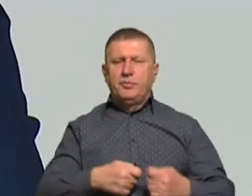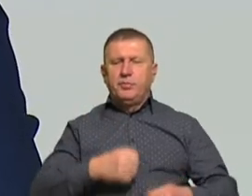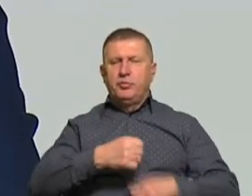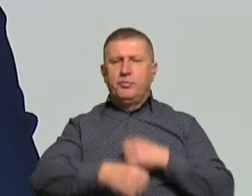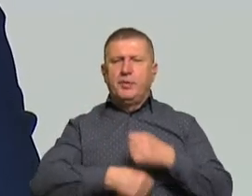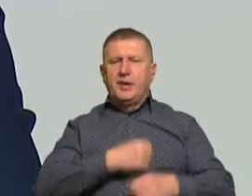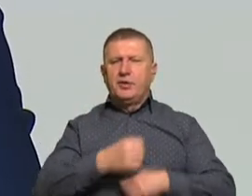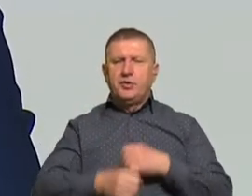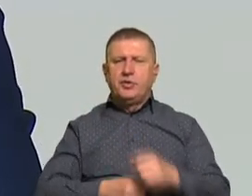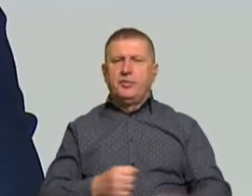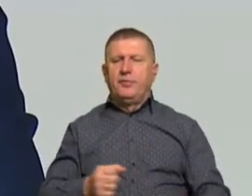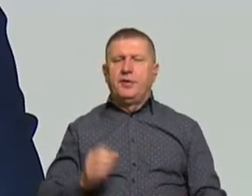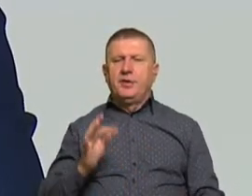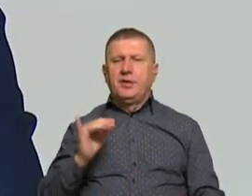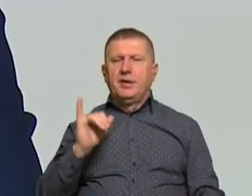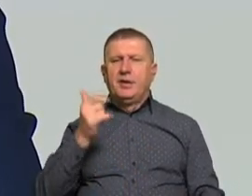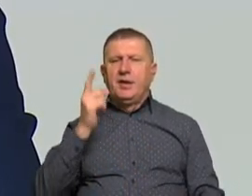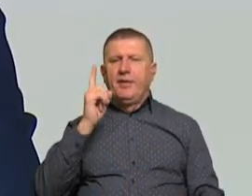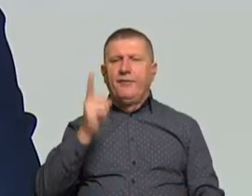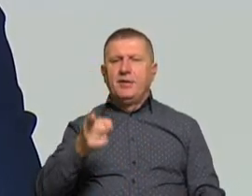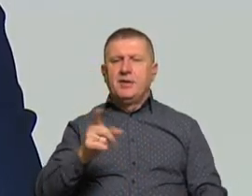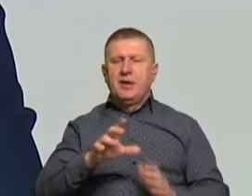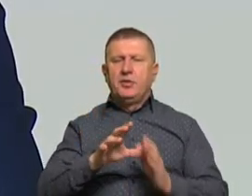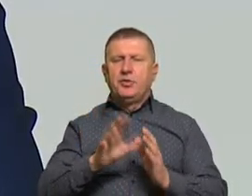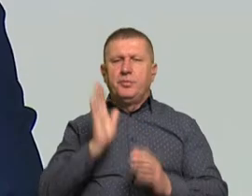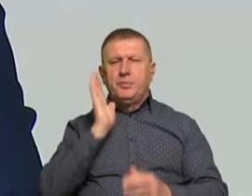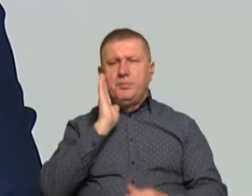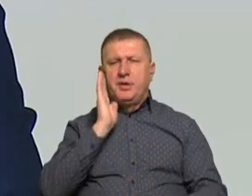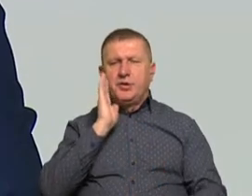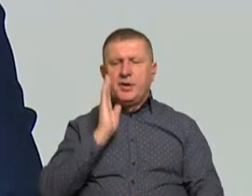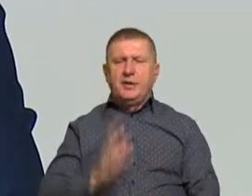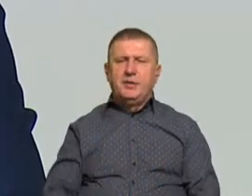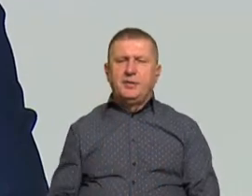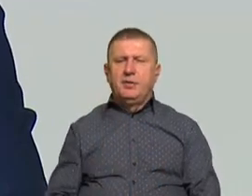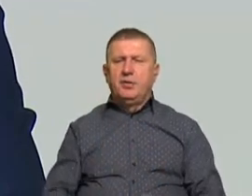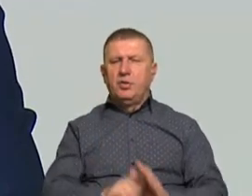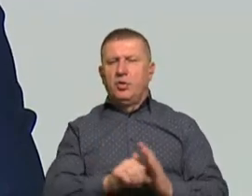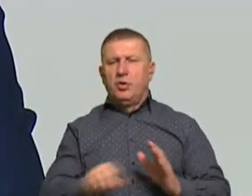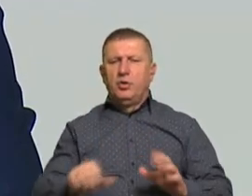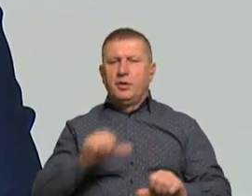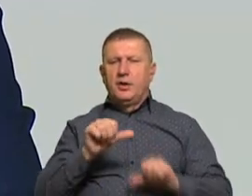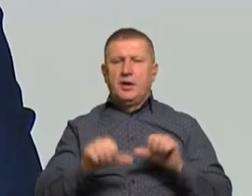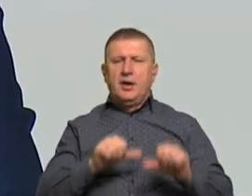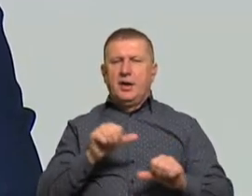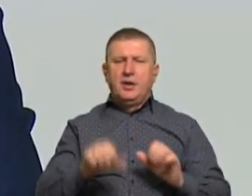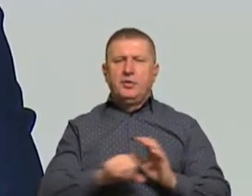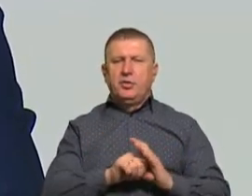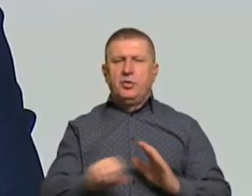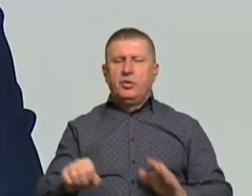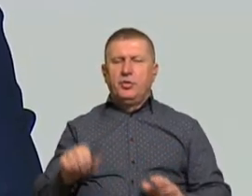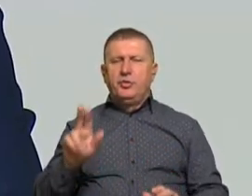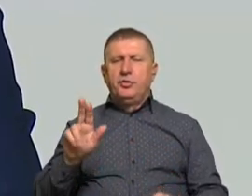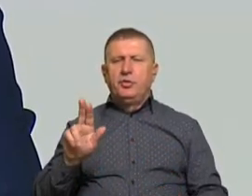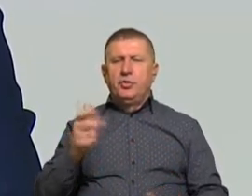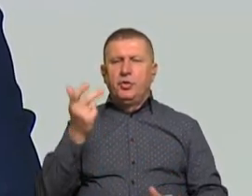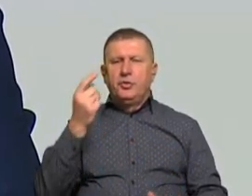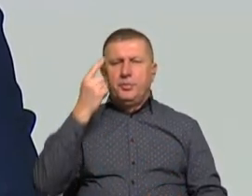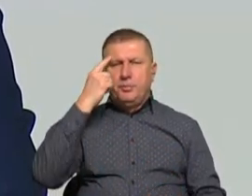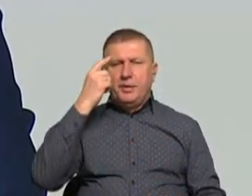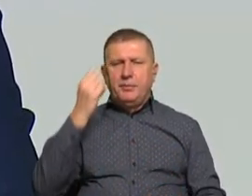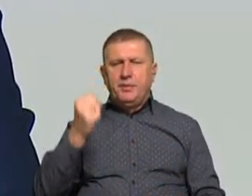w takich pozycjach, w jakich wyznaczą nam mieszkańcy. Od lat, odkąd pamiętam, a jestem w samorządzie